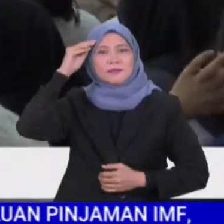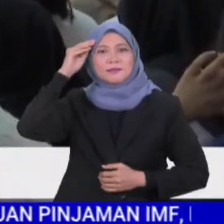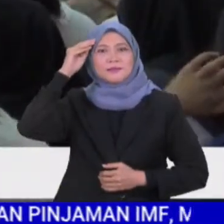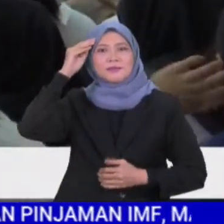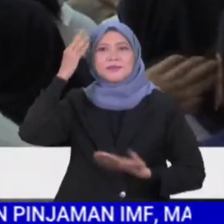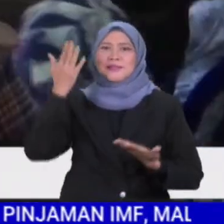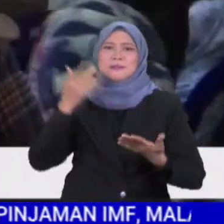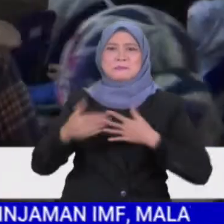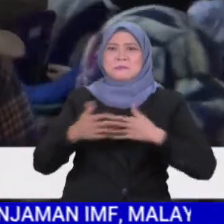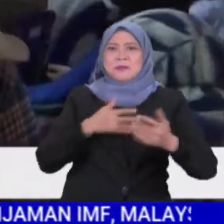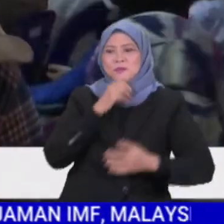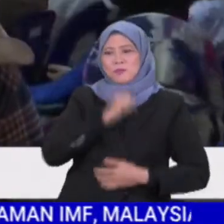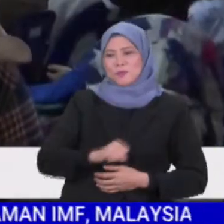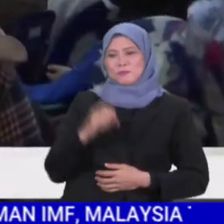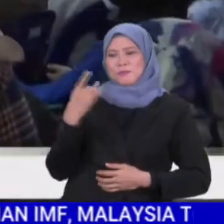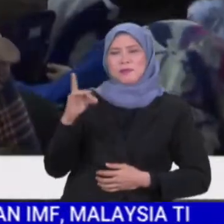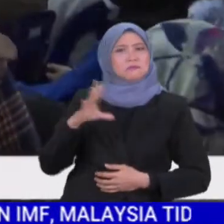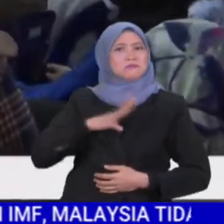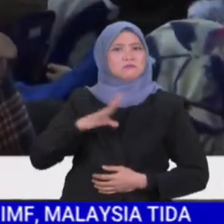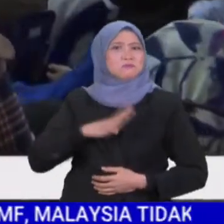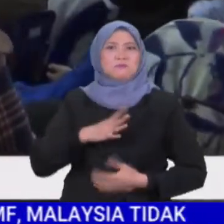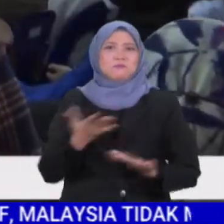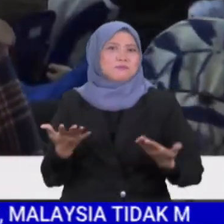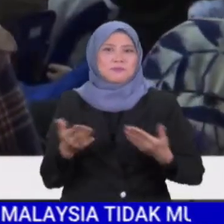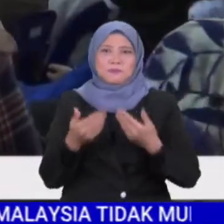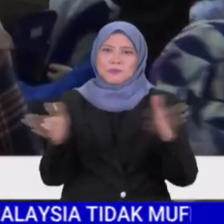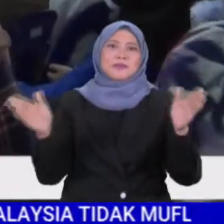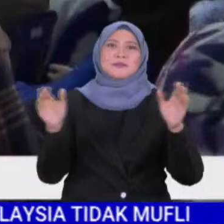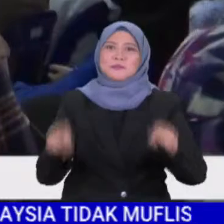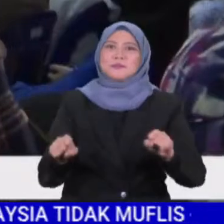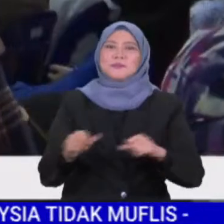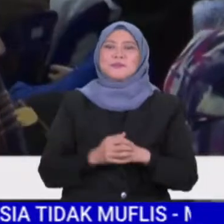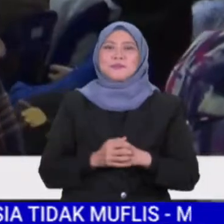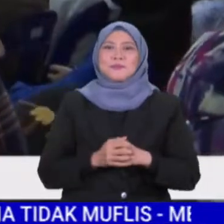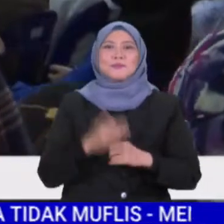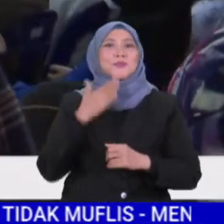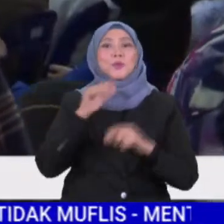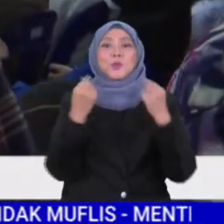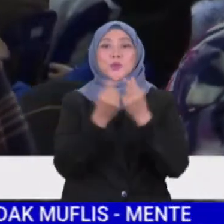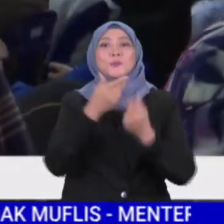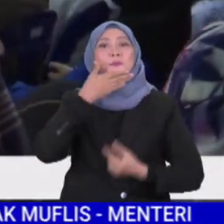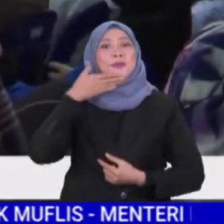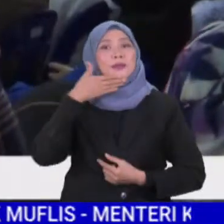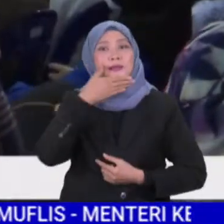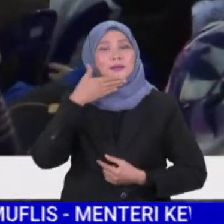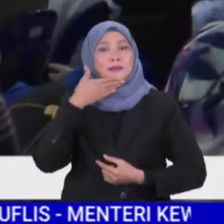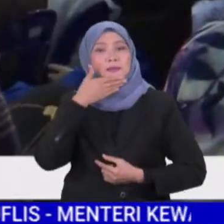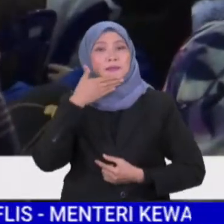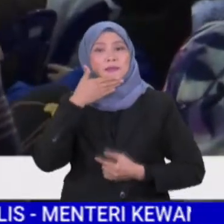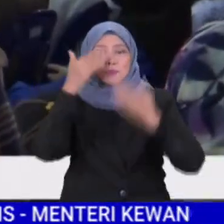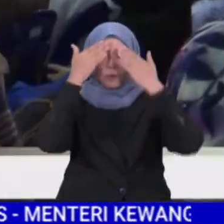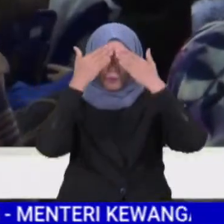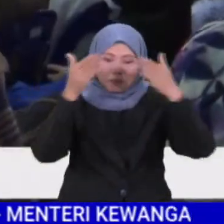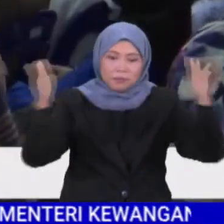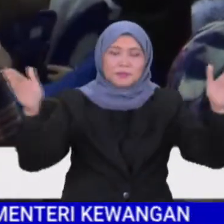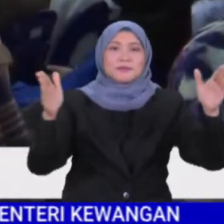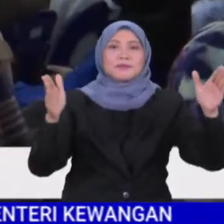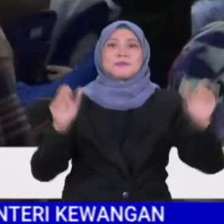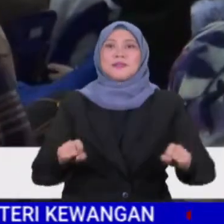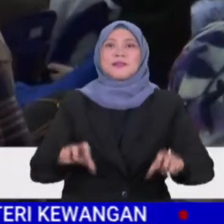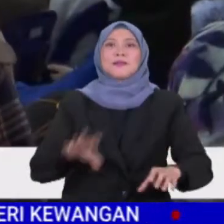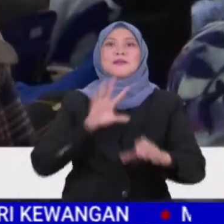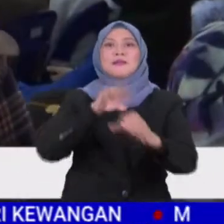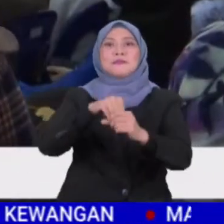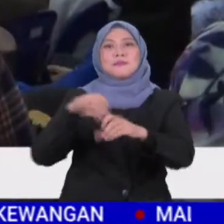diukur melalui usia. Kalau para belia ni didedahkan lebih awal dalam pengundian ni, diorang dapat memikul tanggungjawab diorang